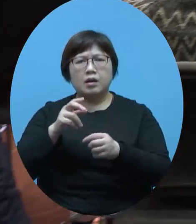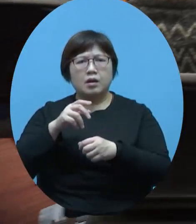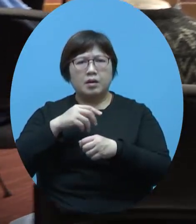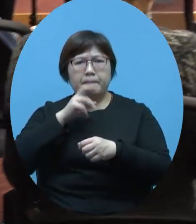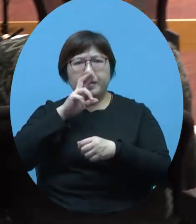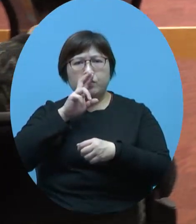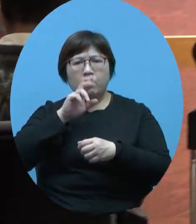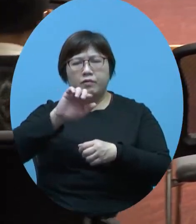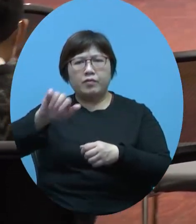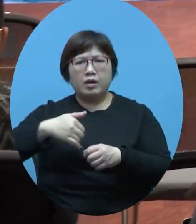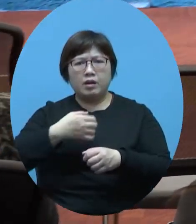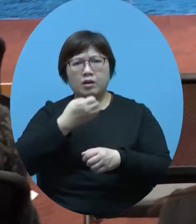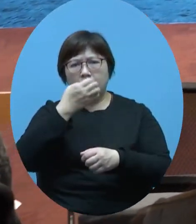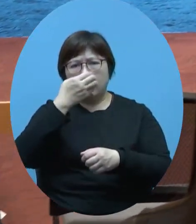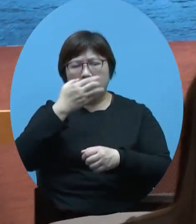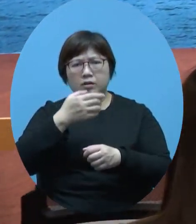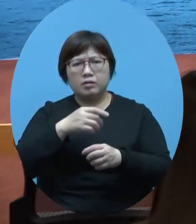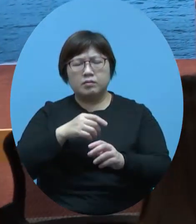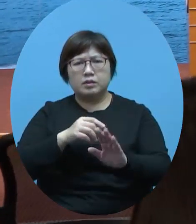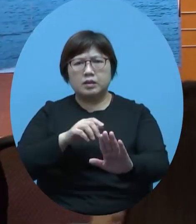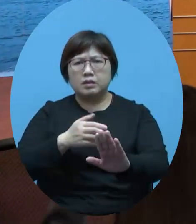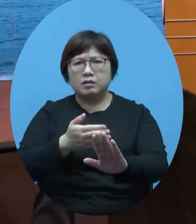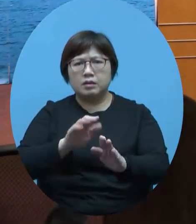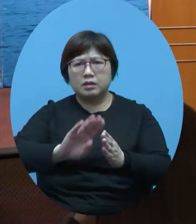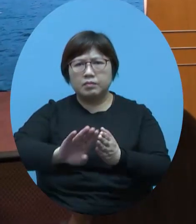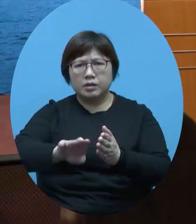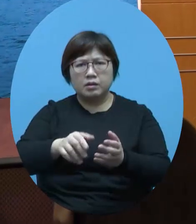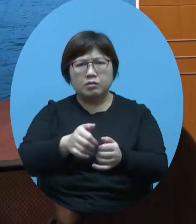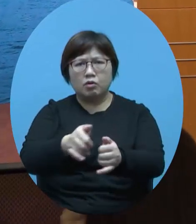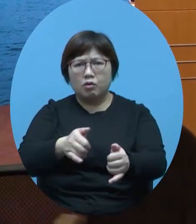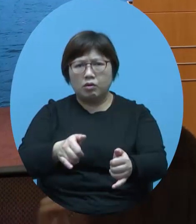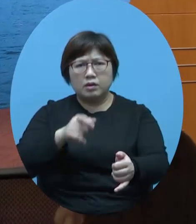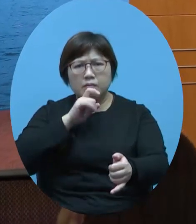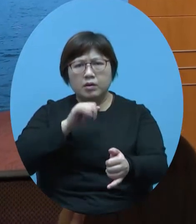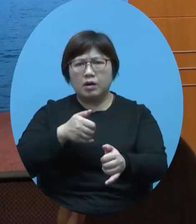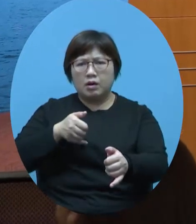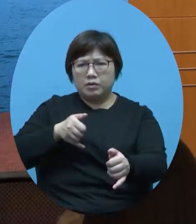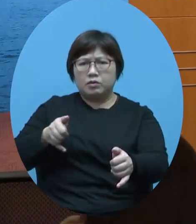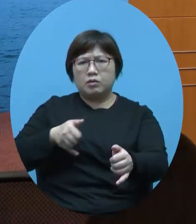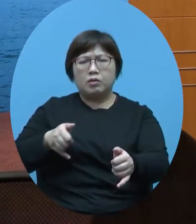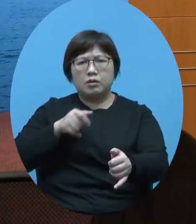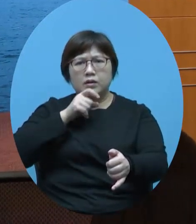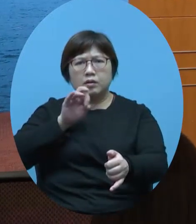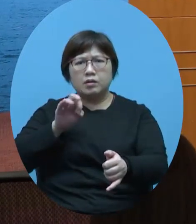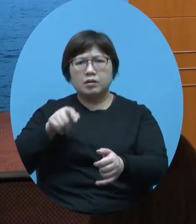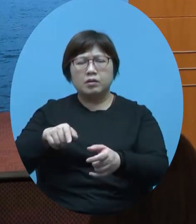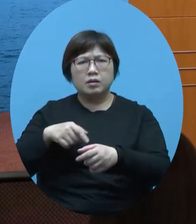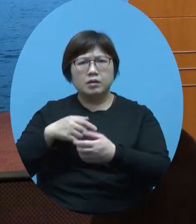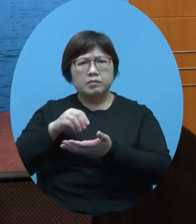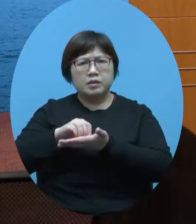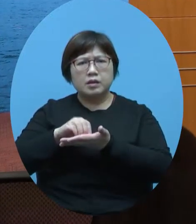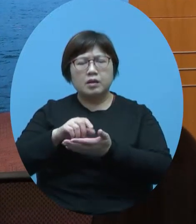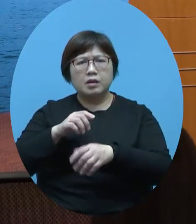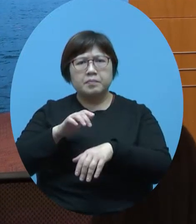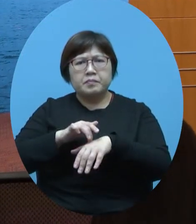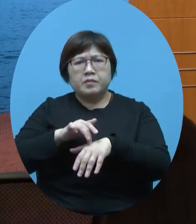前後兩排都冇其他乘客，係咪有冇其他乘客嘅咧？點解佢哋冇將呢啲乘客界定為密切接觸者同埋